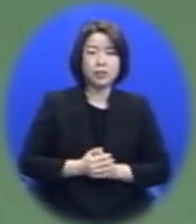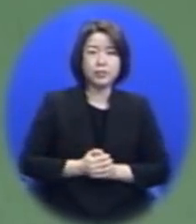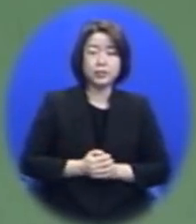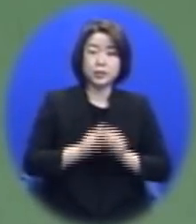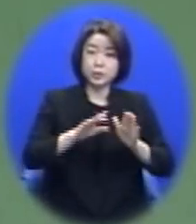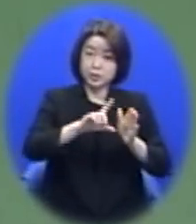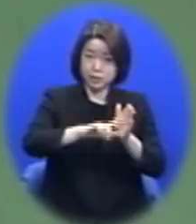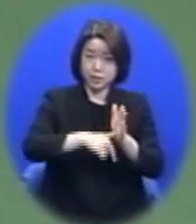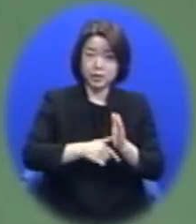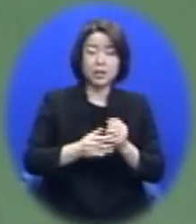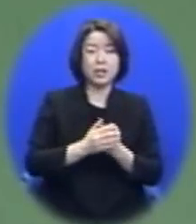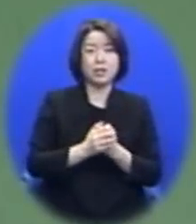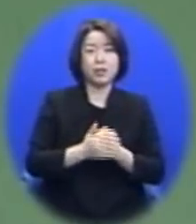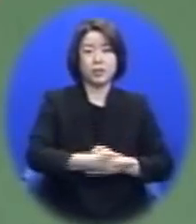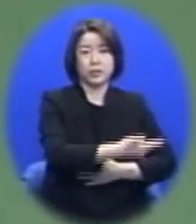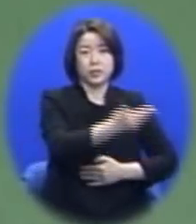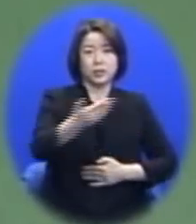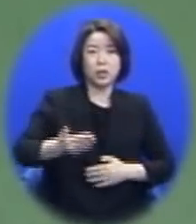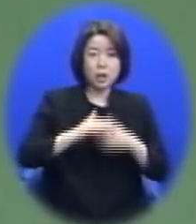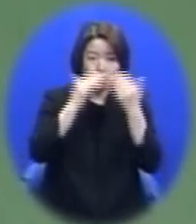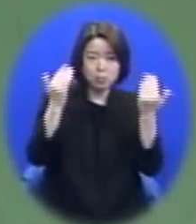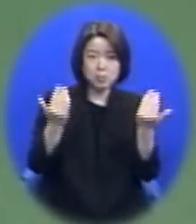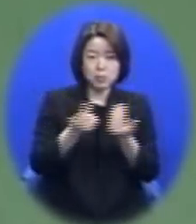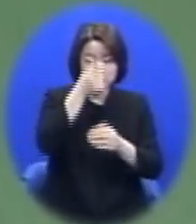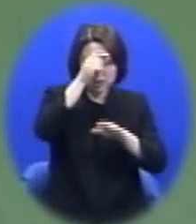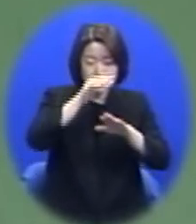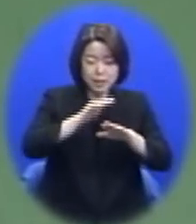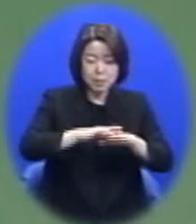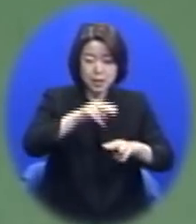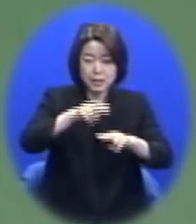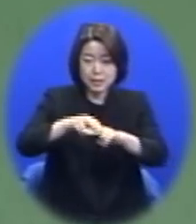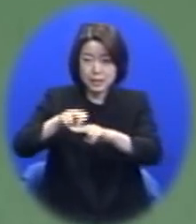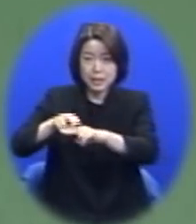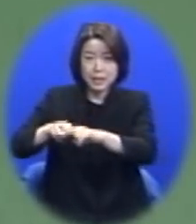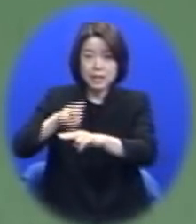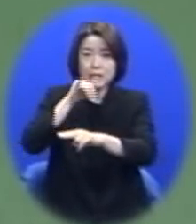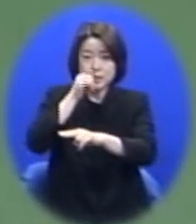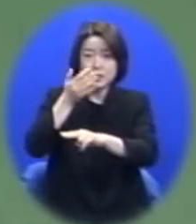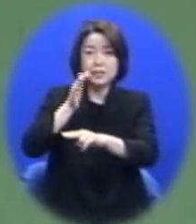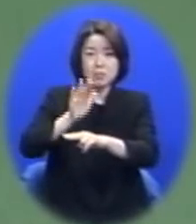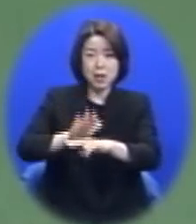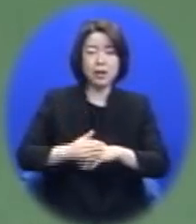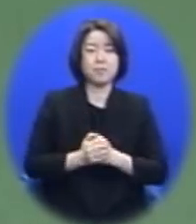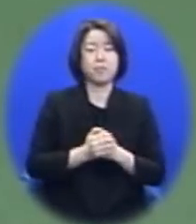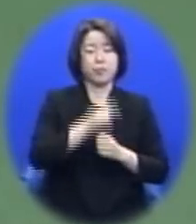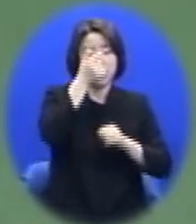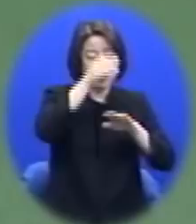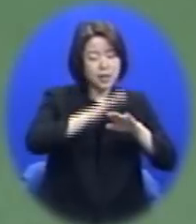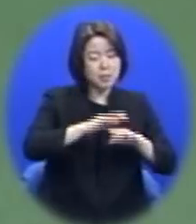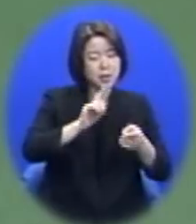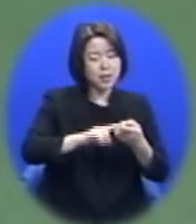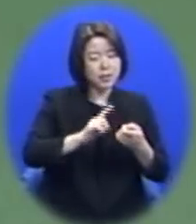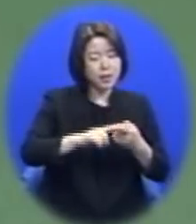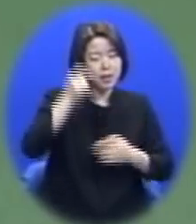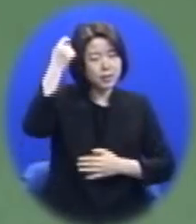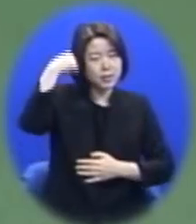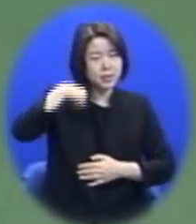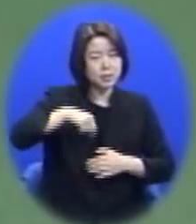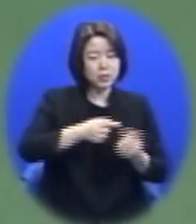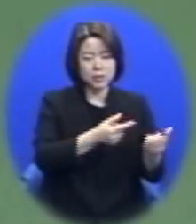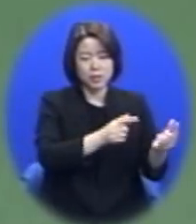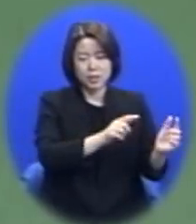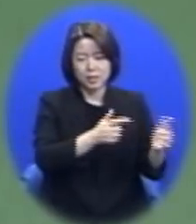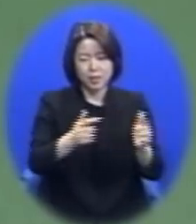오늘 이 시간에 여러분들이 다 예배하는 자리에 앉으셨지만 예배에 대한 느낌은 다 다르실